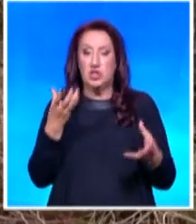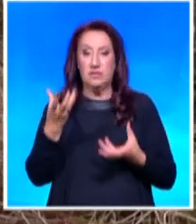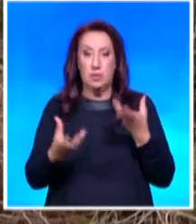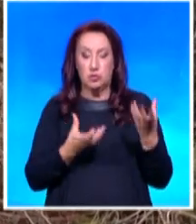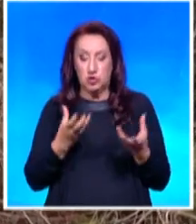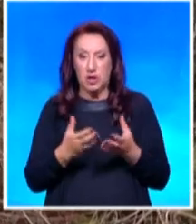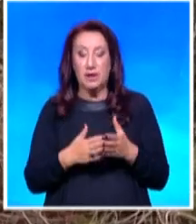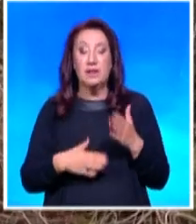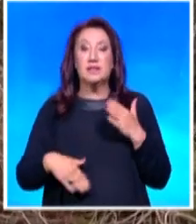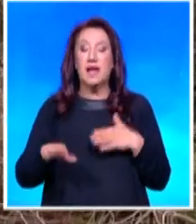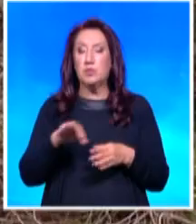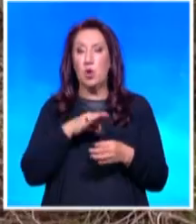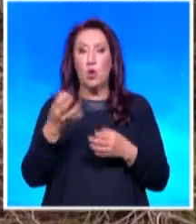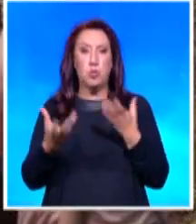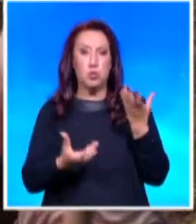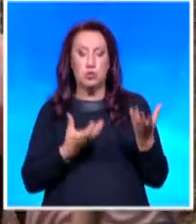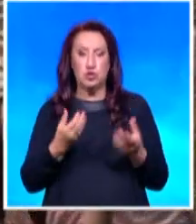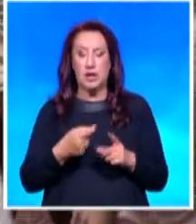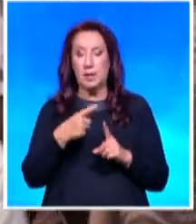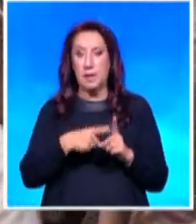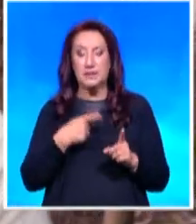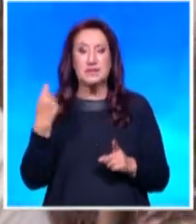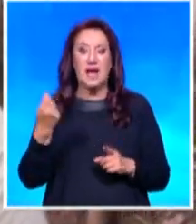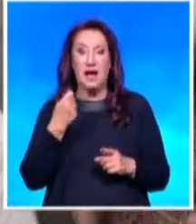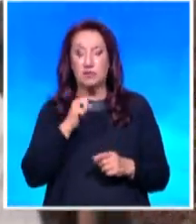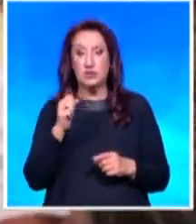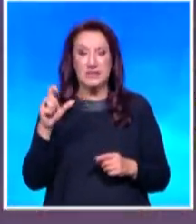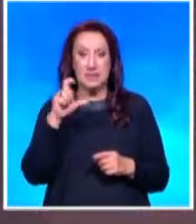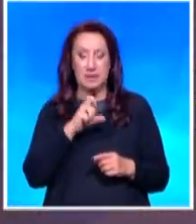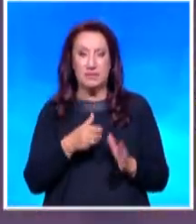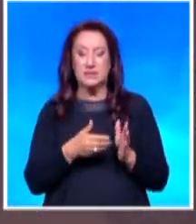пожари избухват през месеците август и септември, но заради промените в